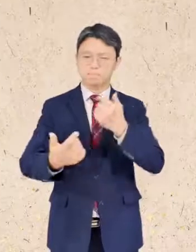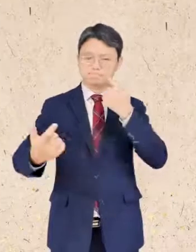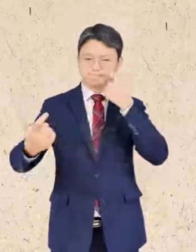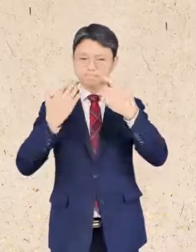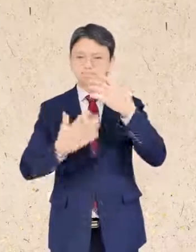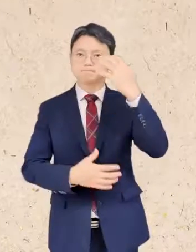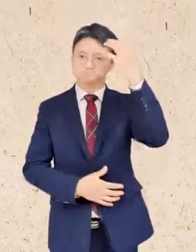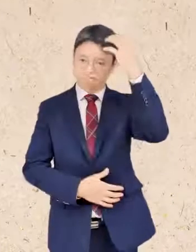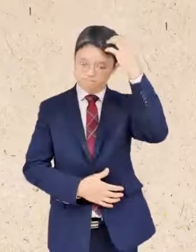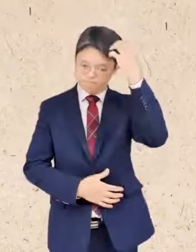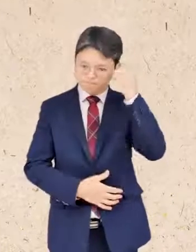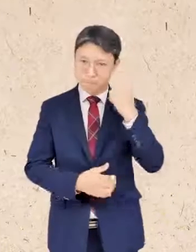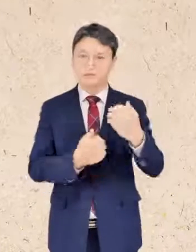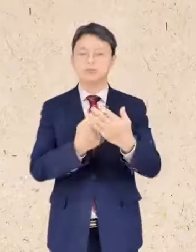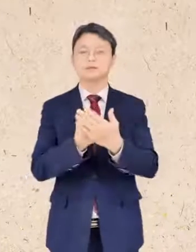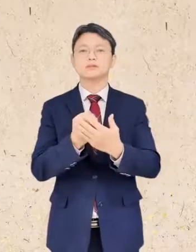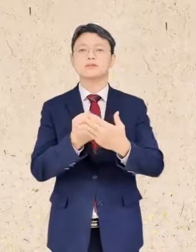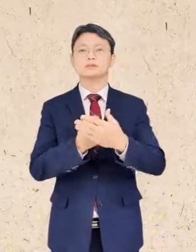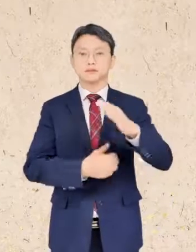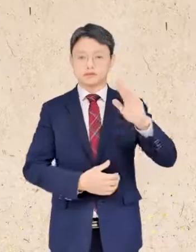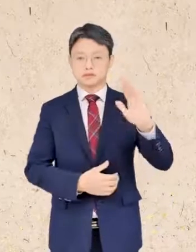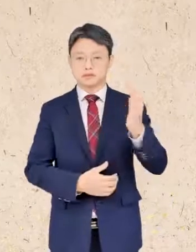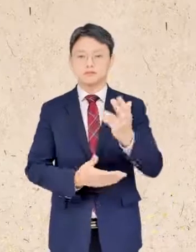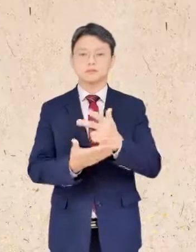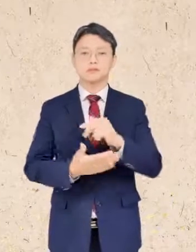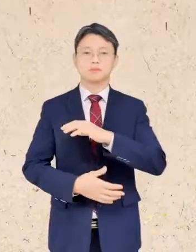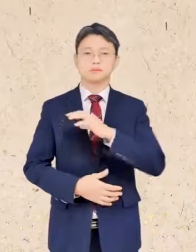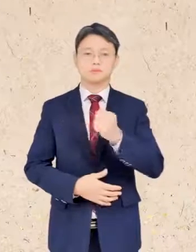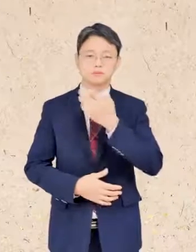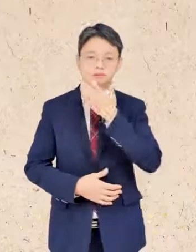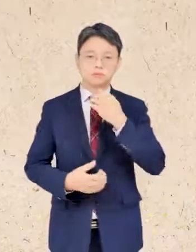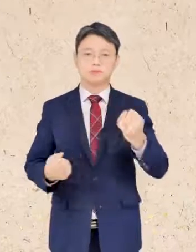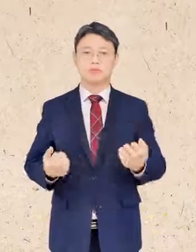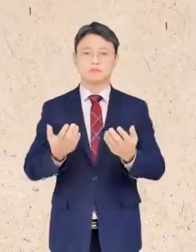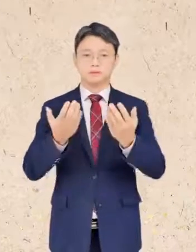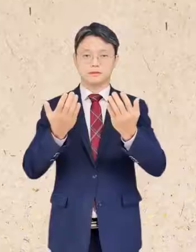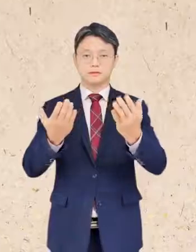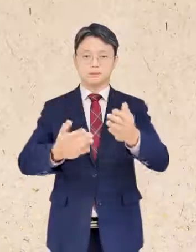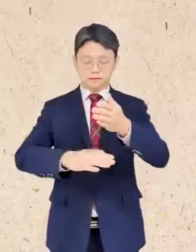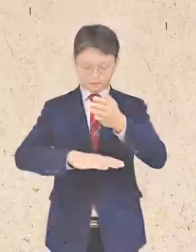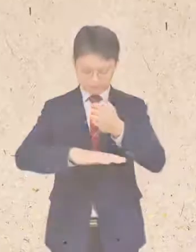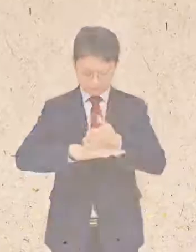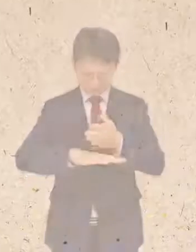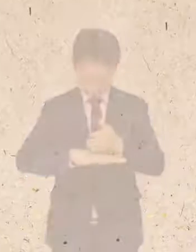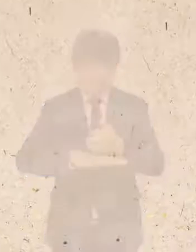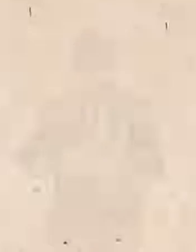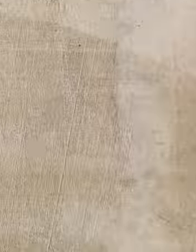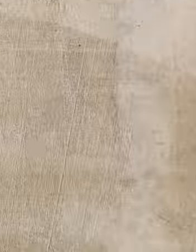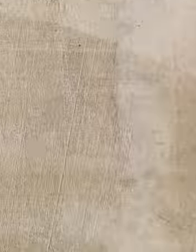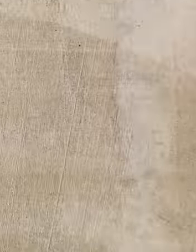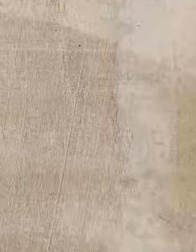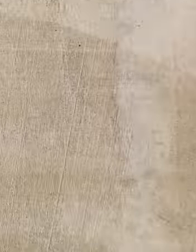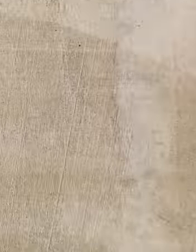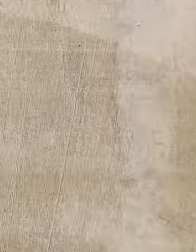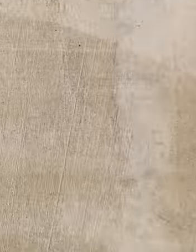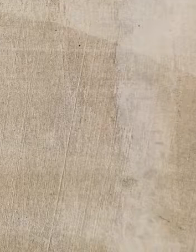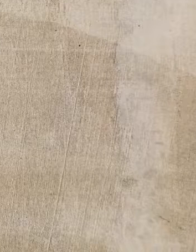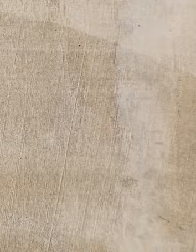정확하게 기억하고 교훈 삼는 은혜가 있으시길 주님의 이름으로 축복합니다. 감사합니다.